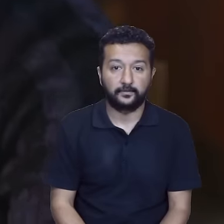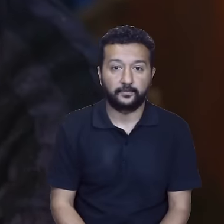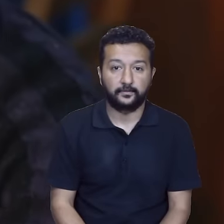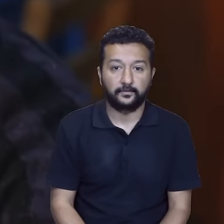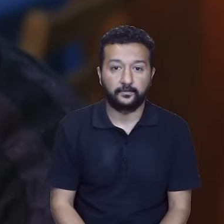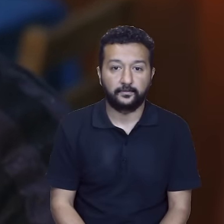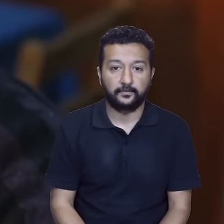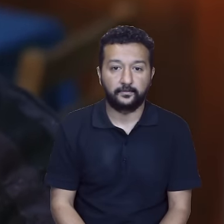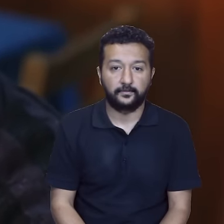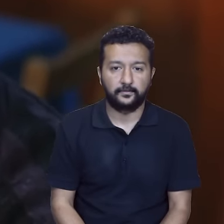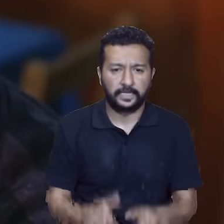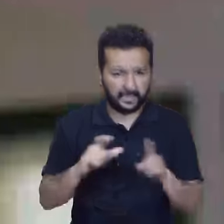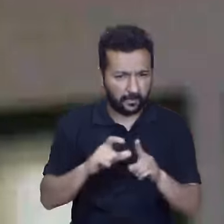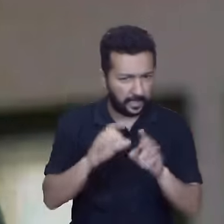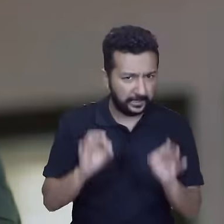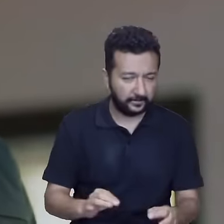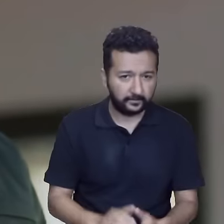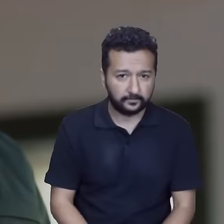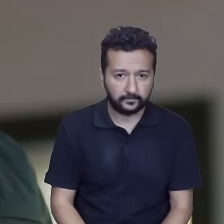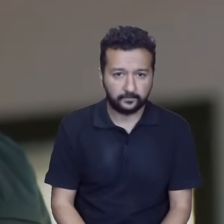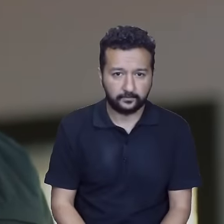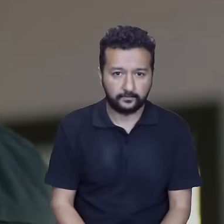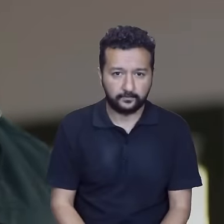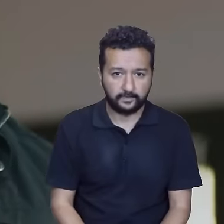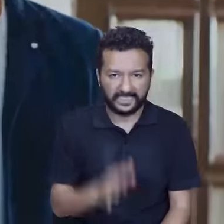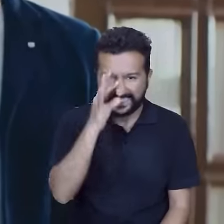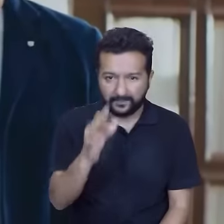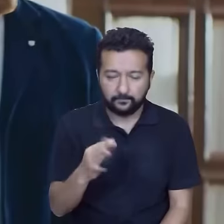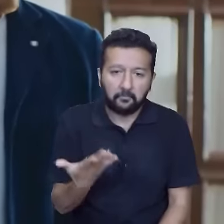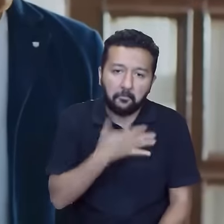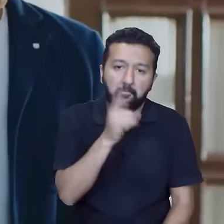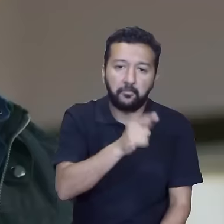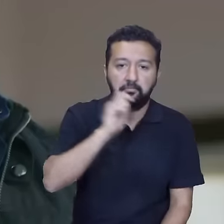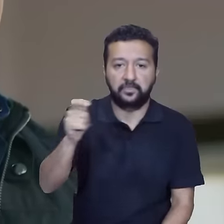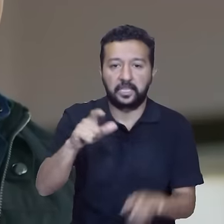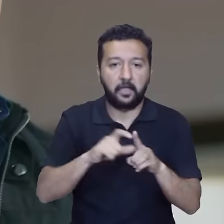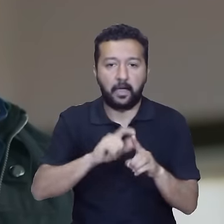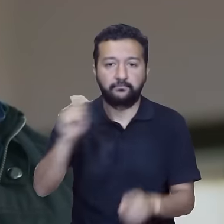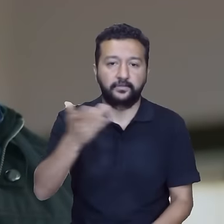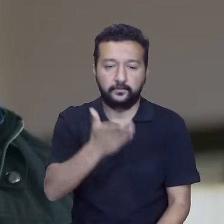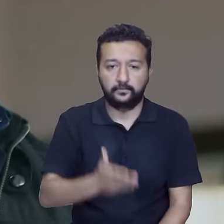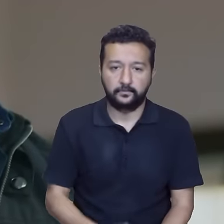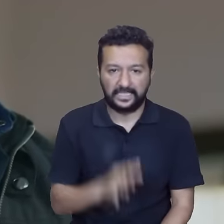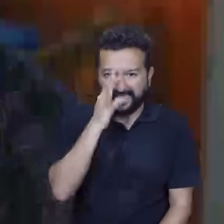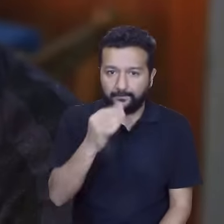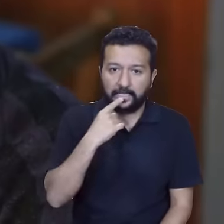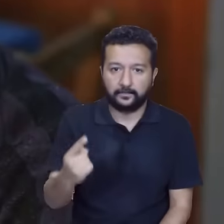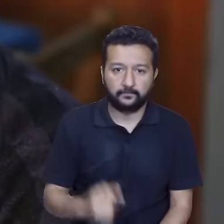kaldırdı, Tarık gözlerini belertti. Damat? Kim? Ne bileyim abi, sen dedin.